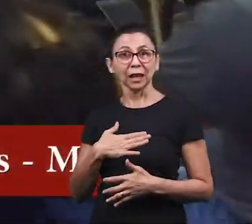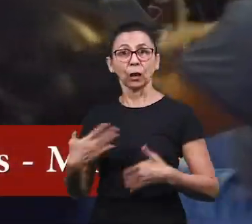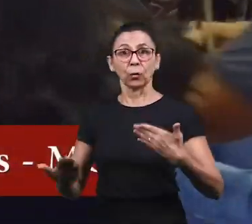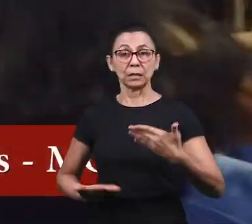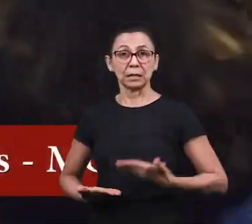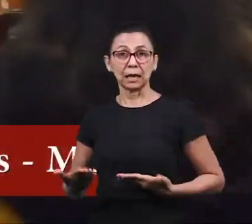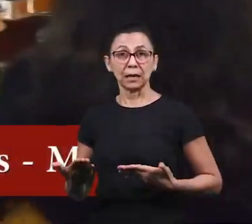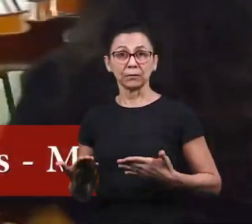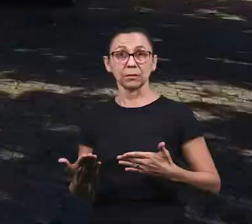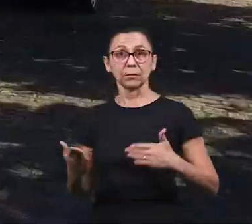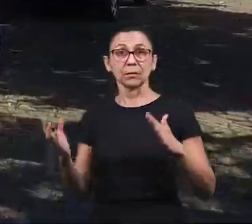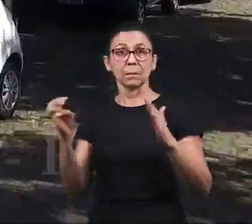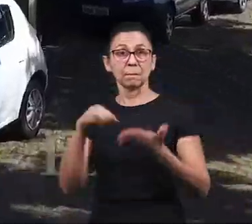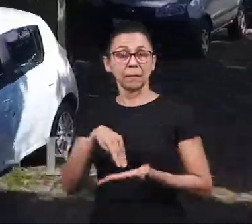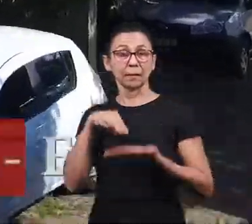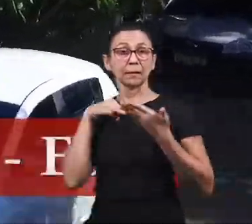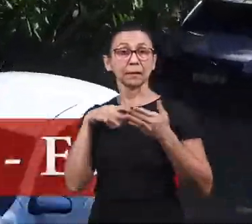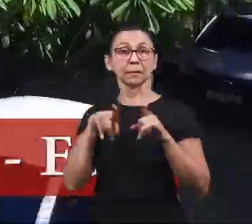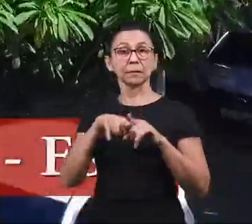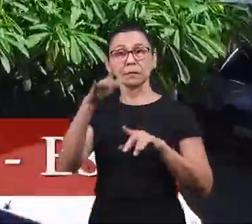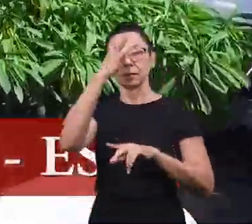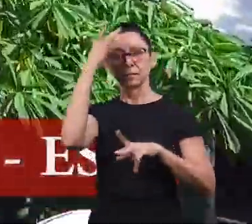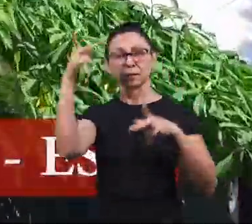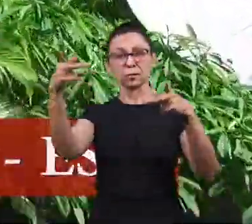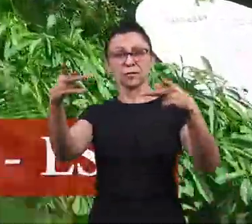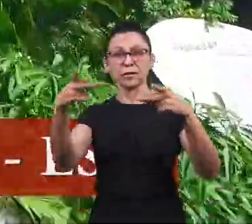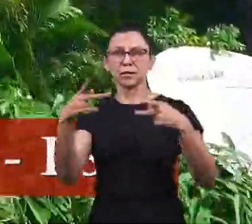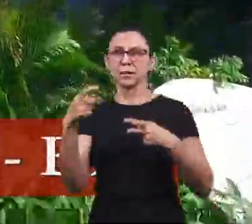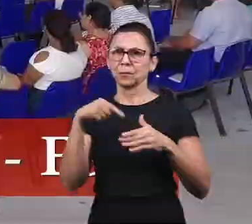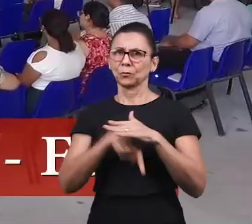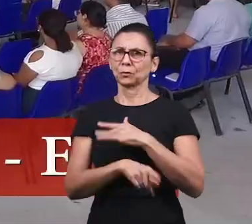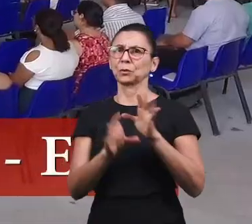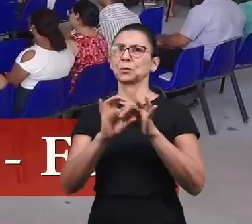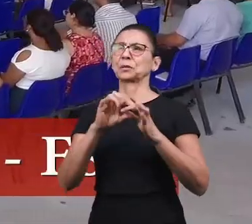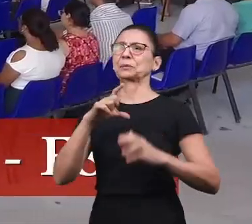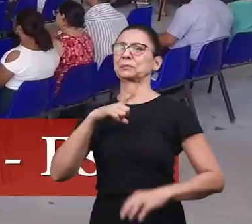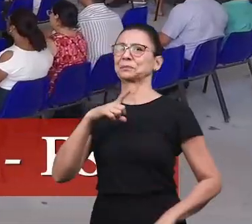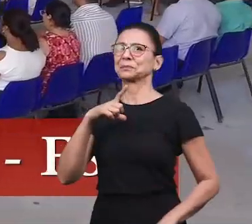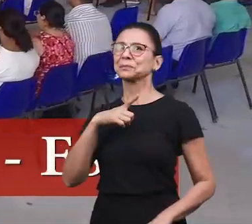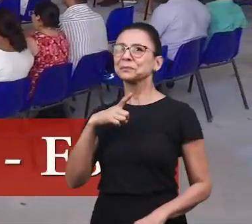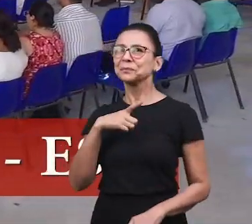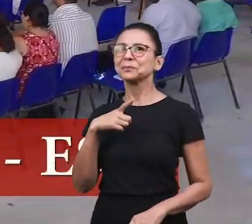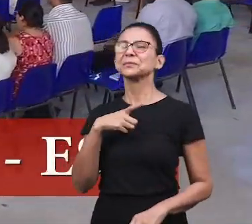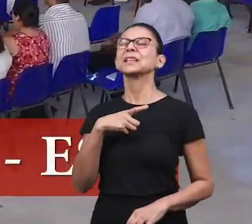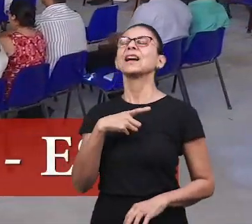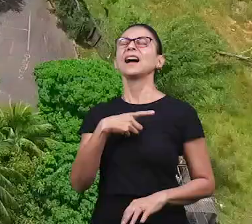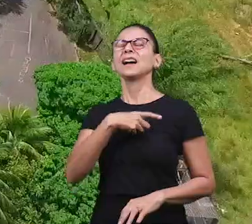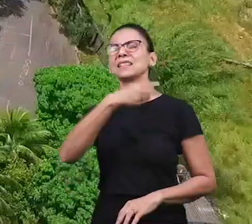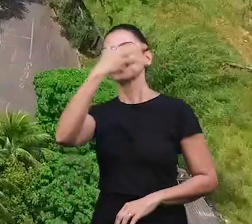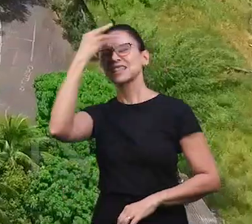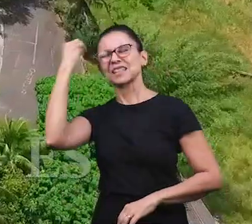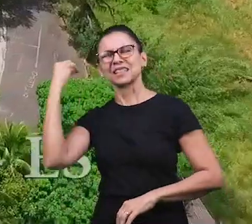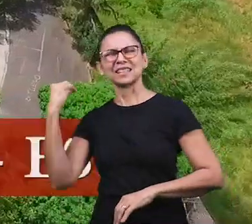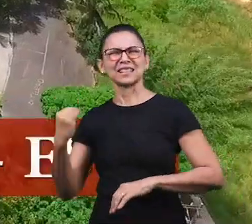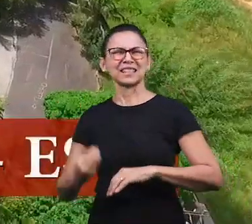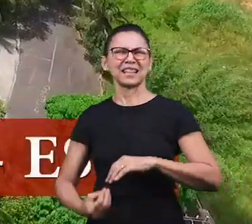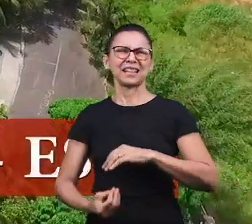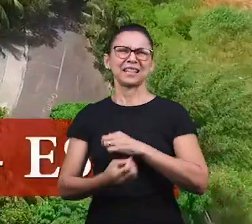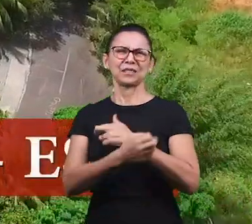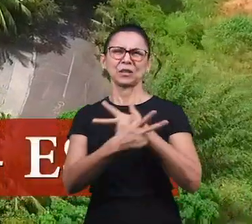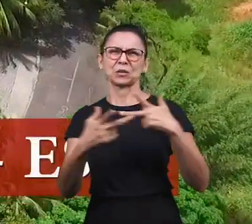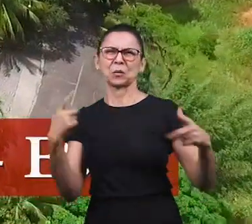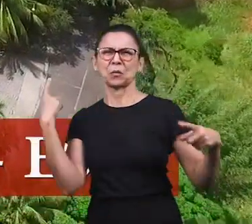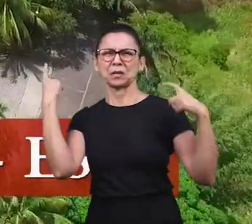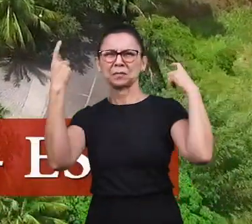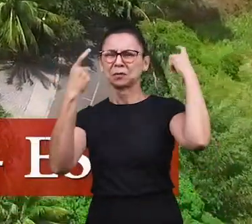visitent puissent vivre un moment de profonde communion avec Dieu, en laissant pour un peu de temps